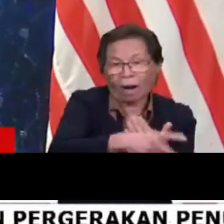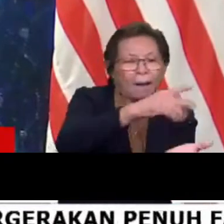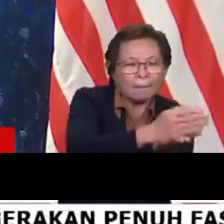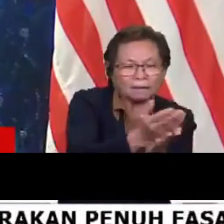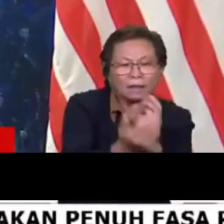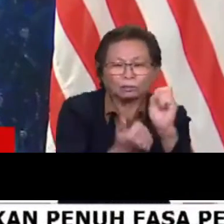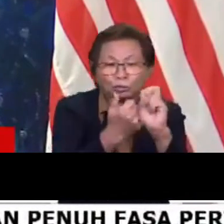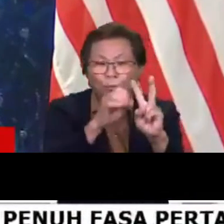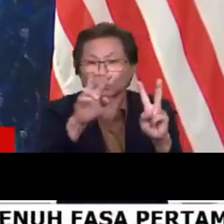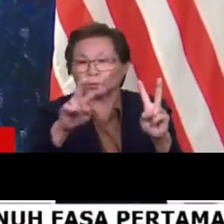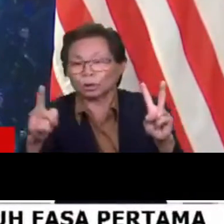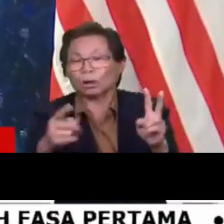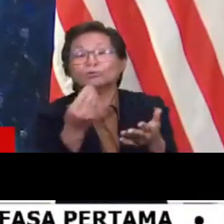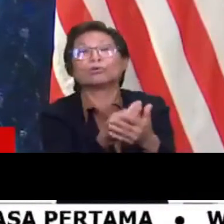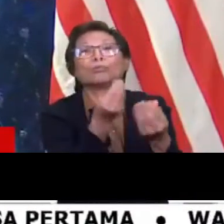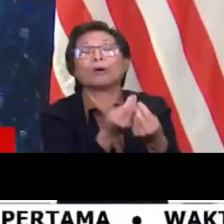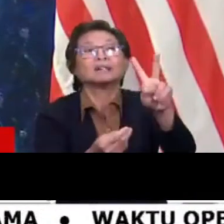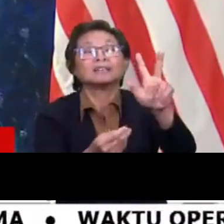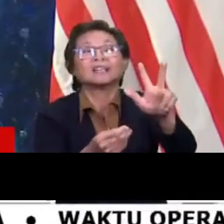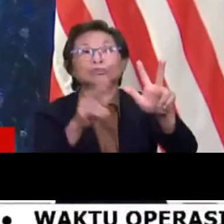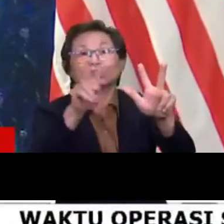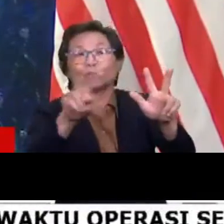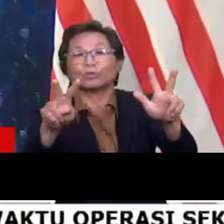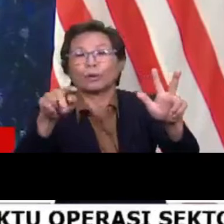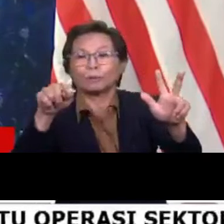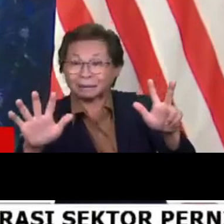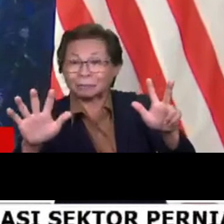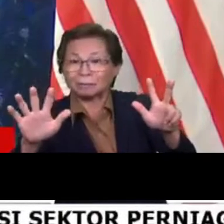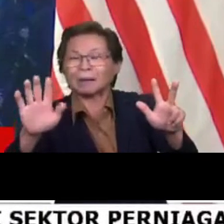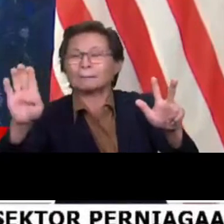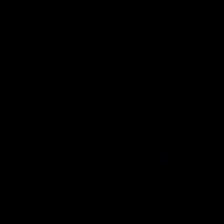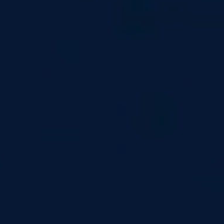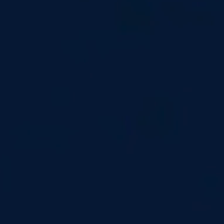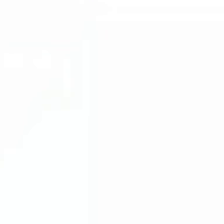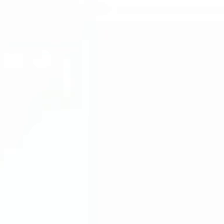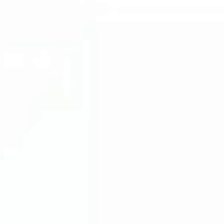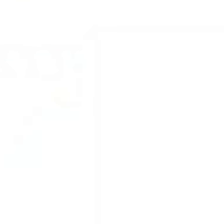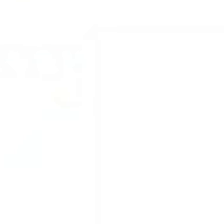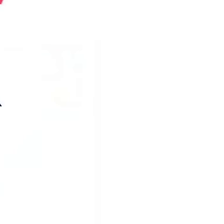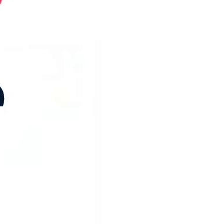2021 berjumlah RM322.5 bilion.